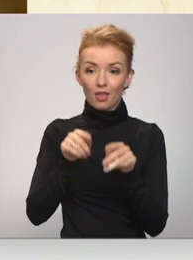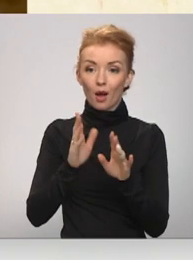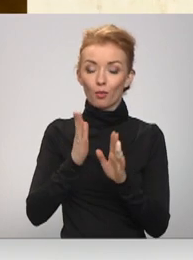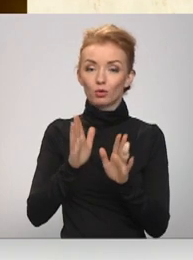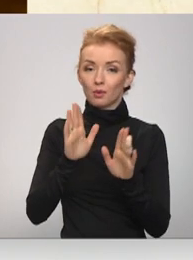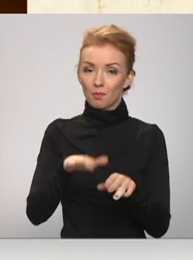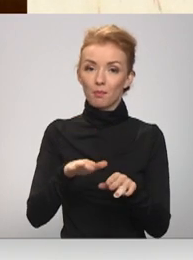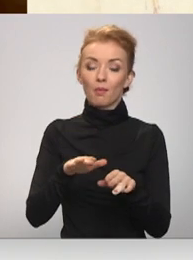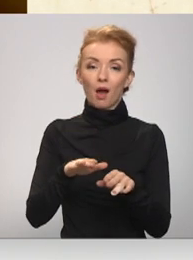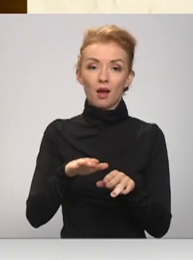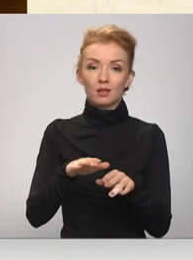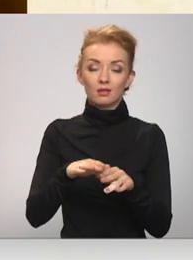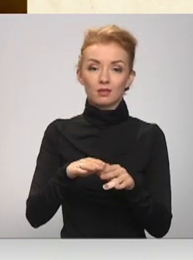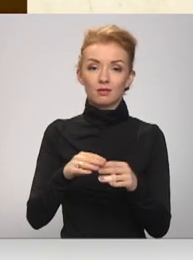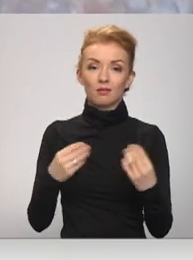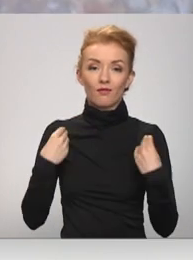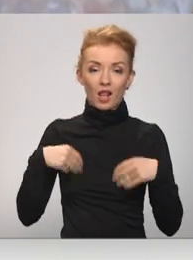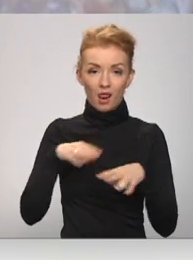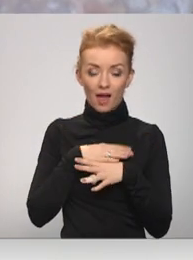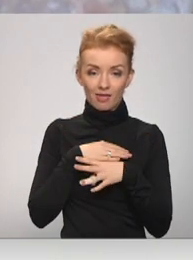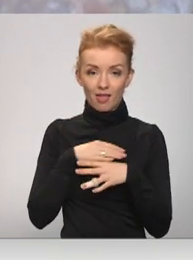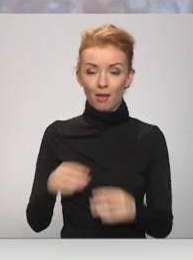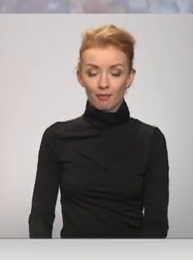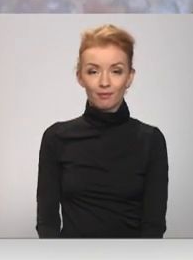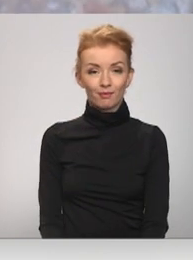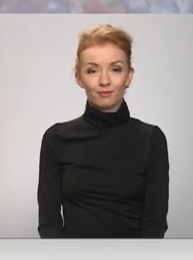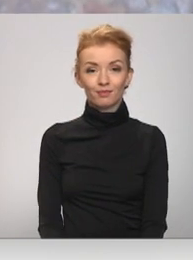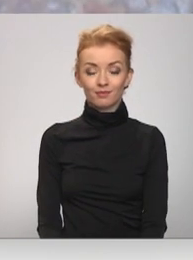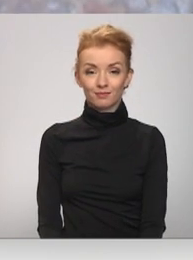būs par Suitu vildrānām jeb villainēm. Ieva Benefeldolans Peršavits TV kursu.